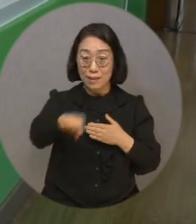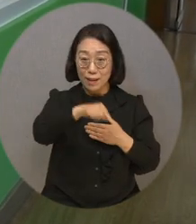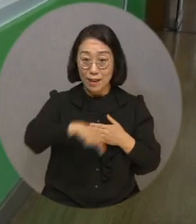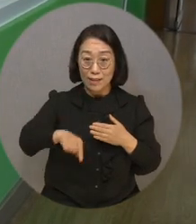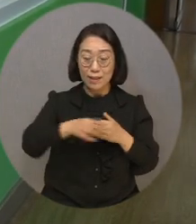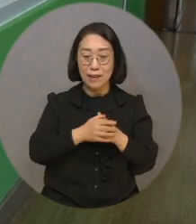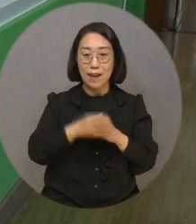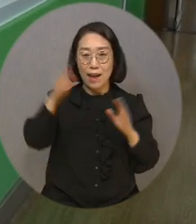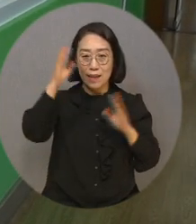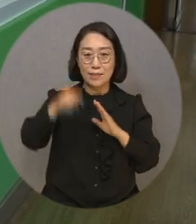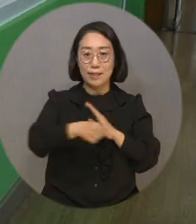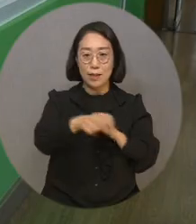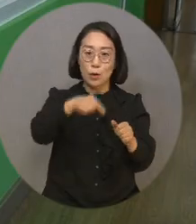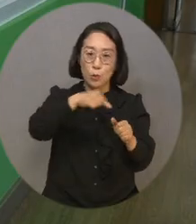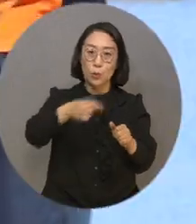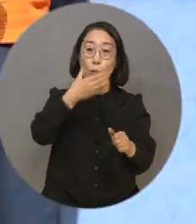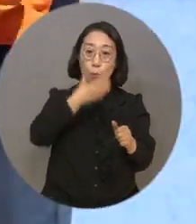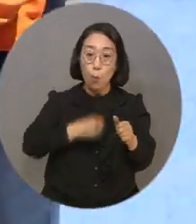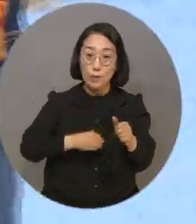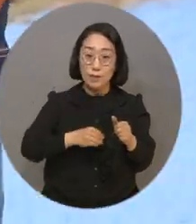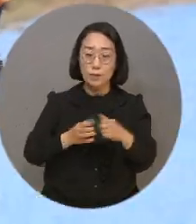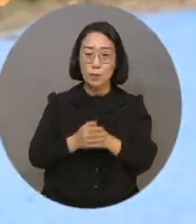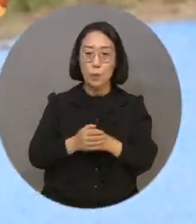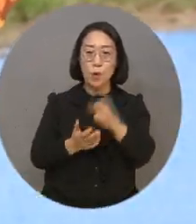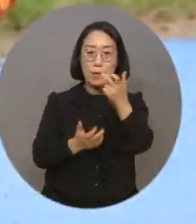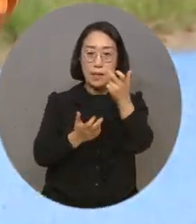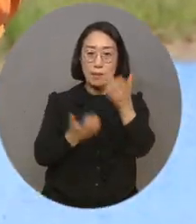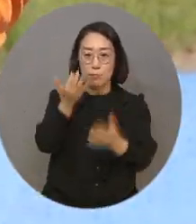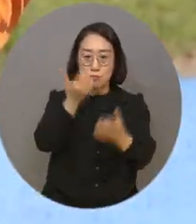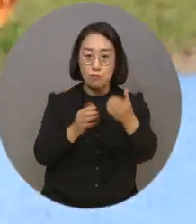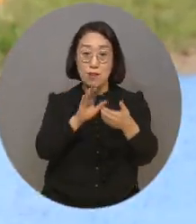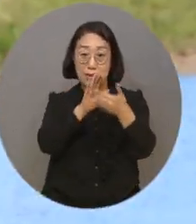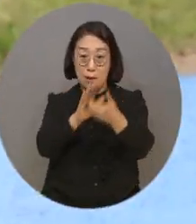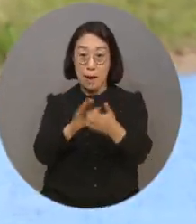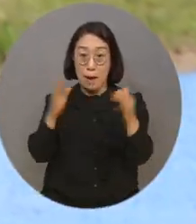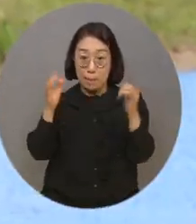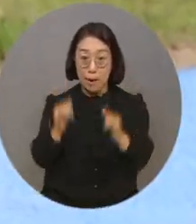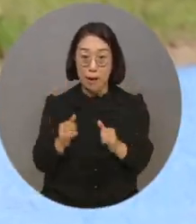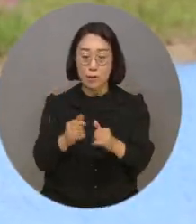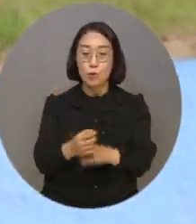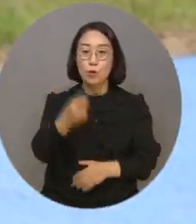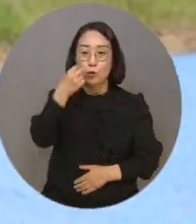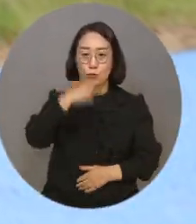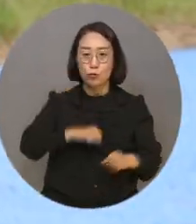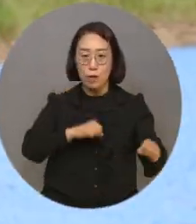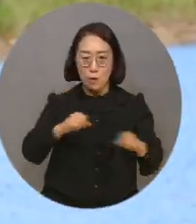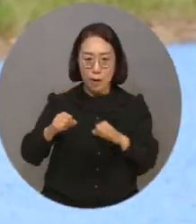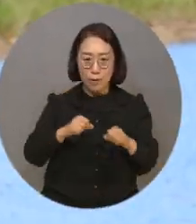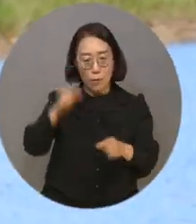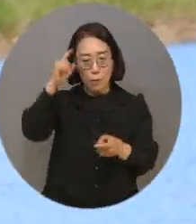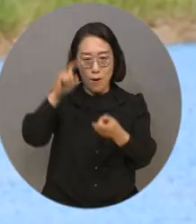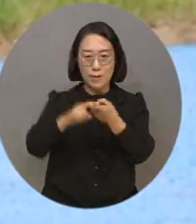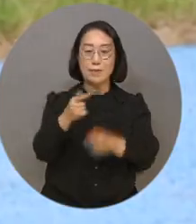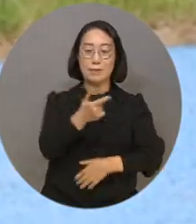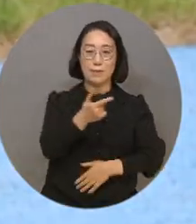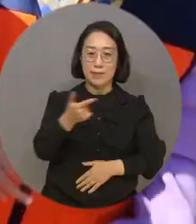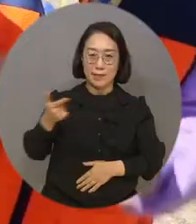강진 대구초 학생들의 교육 복지와 산불 예방을 함께하는 일거양득의 활동으로 눈길을 끌고